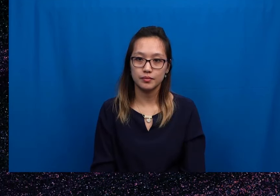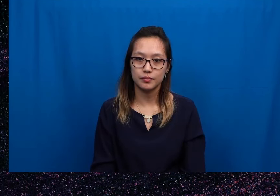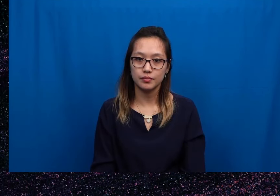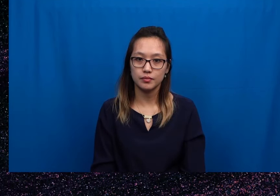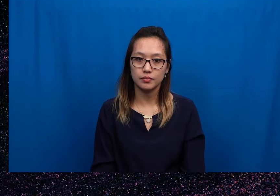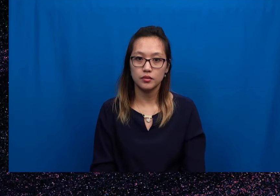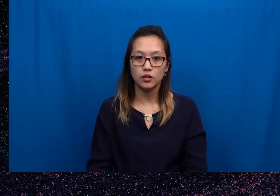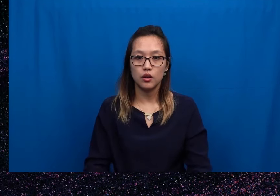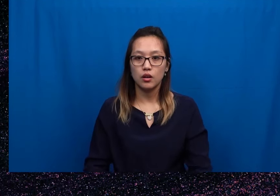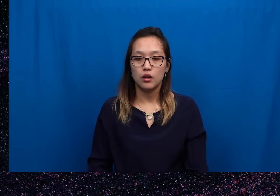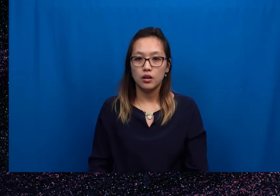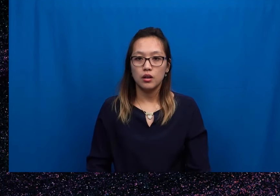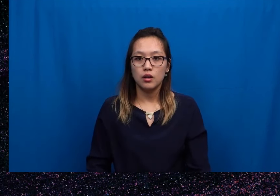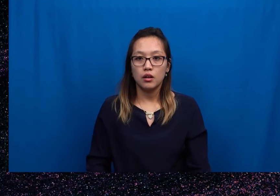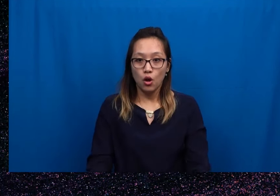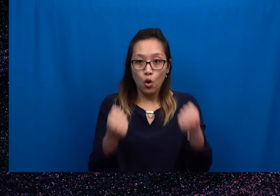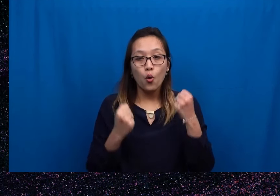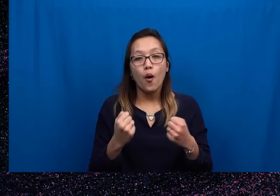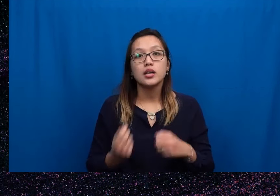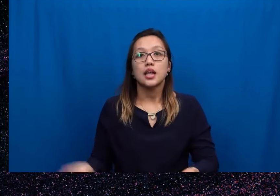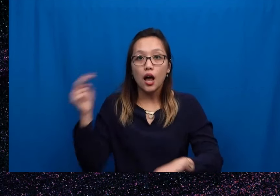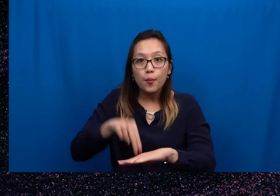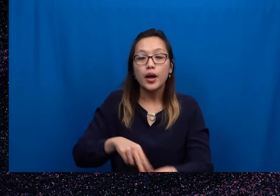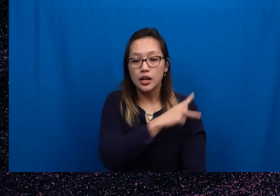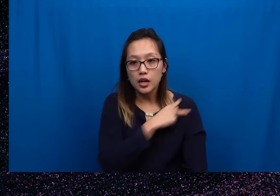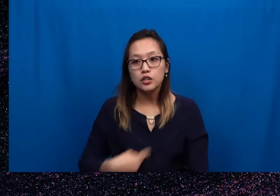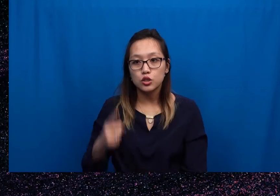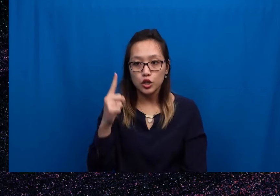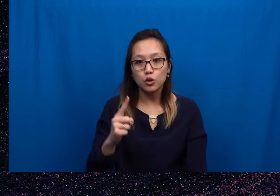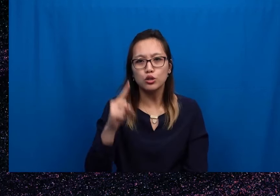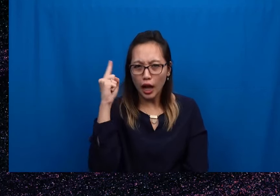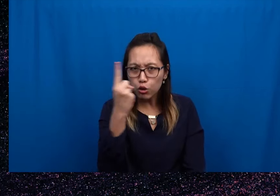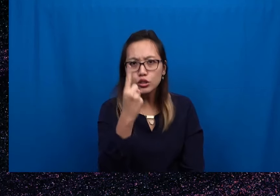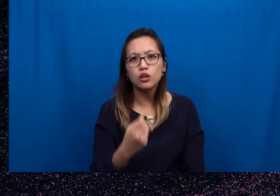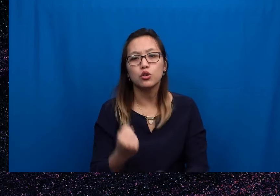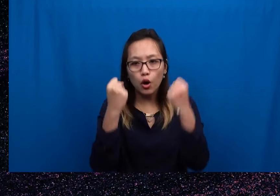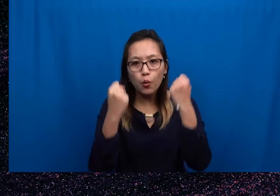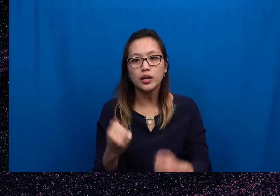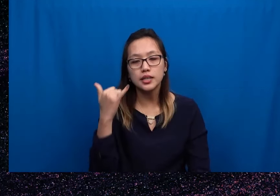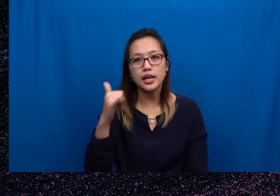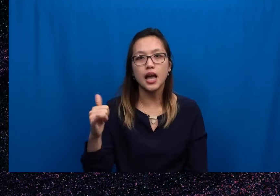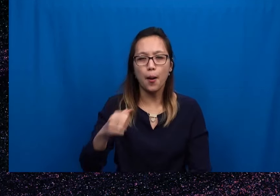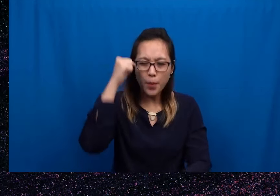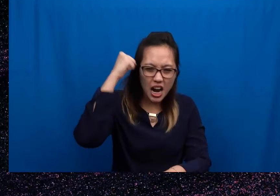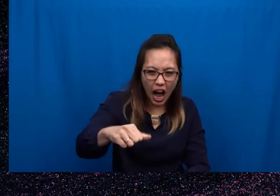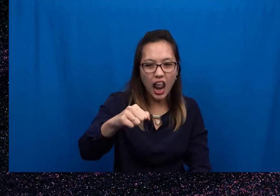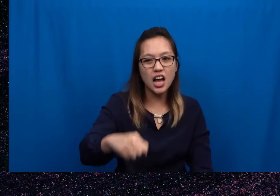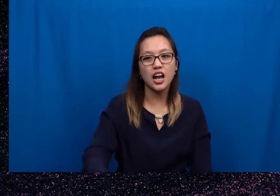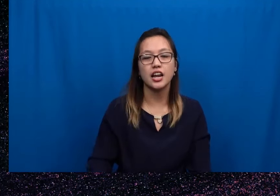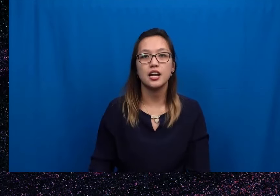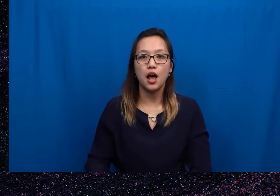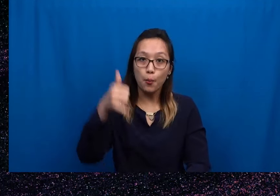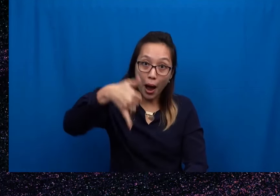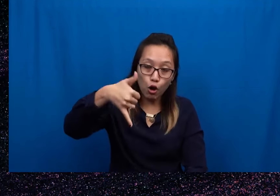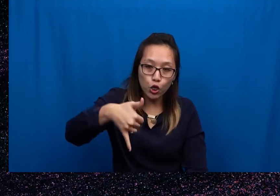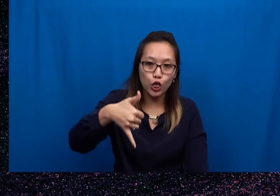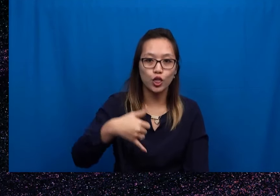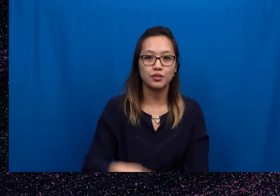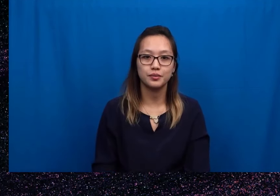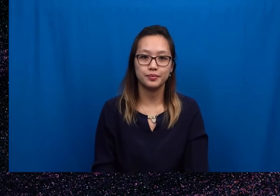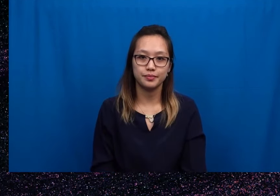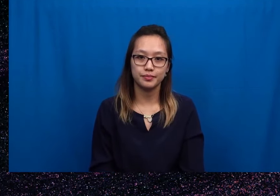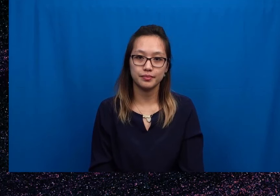satu-satunya kuasa yang bisa mengalahkan maut. Untuk kita memahami kebesaran atau keagungan dari kuasa